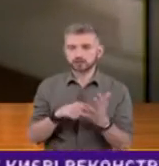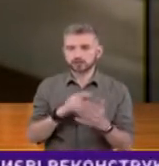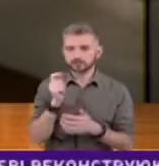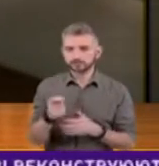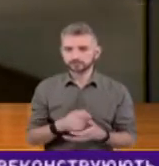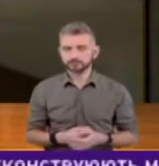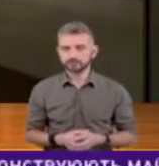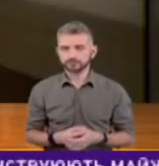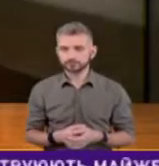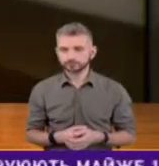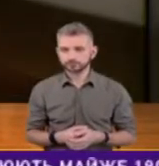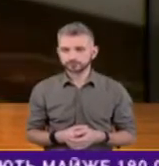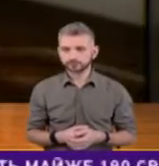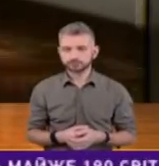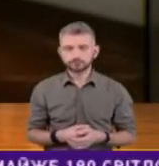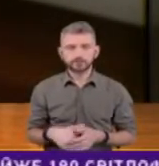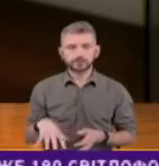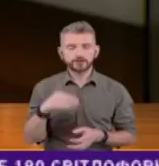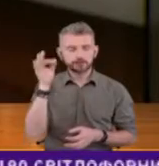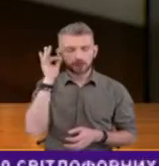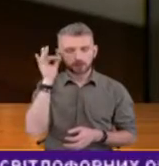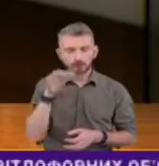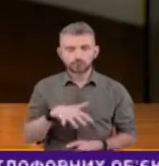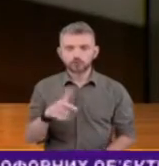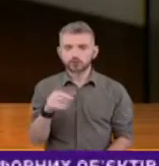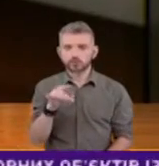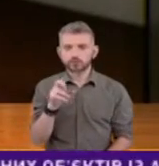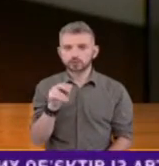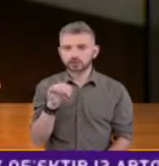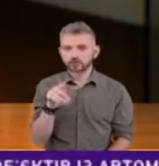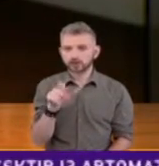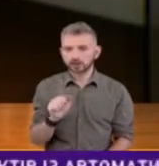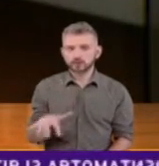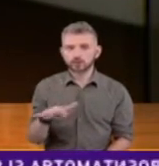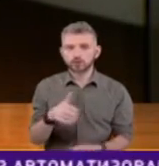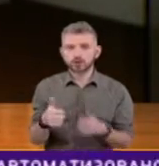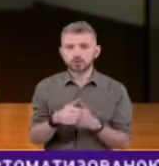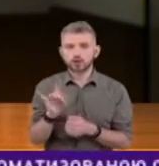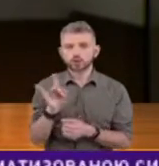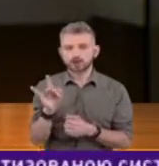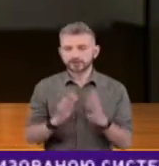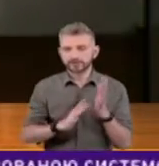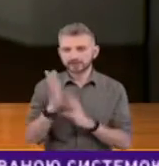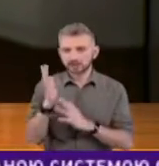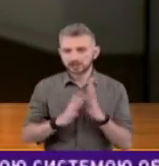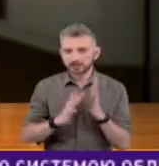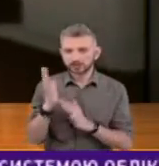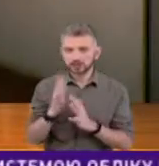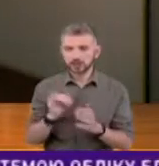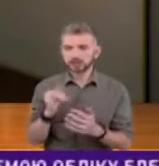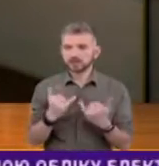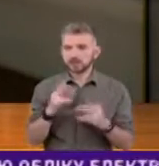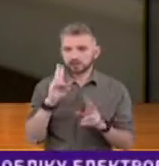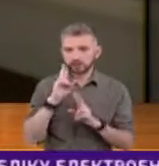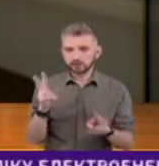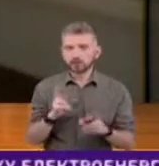теми. Нагадаю всім киянам, що урочище Горбачиха – це територія, яка знаходиться біля Урсанівських садів. І зараз